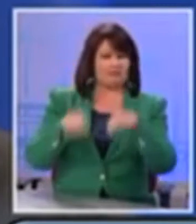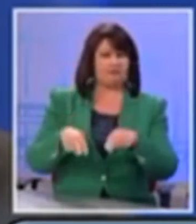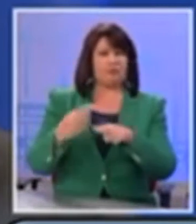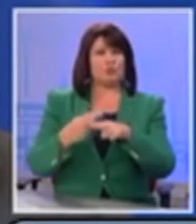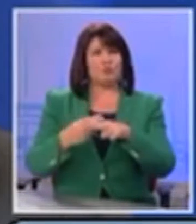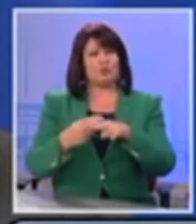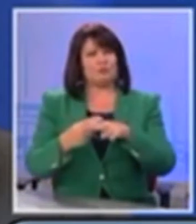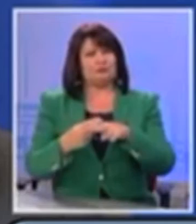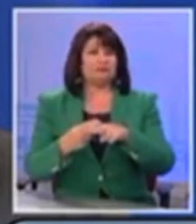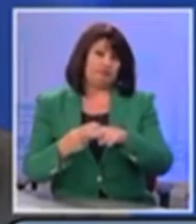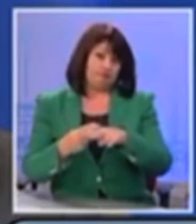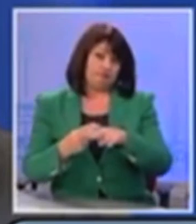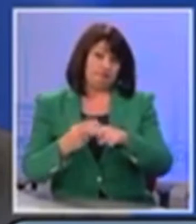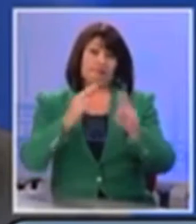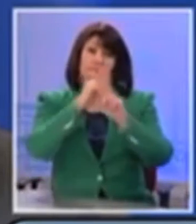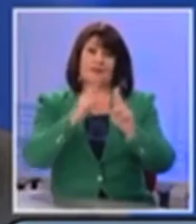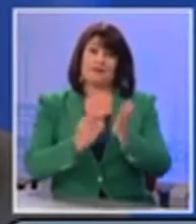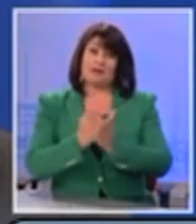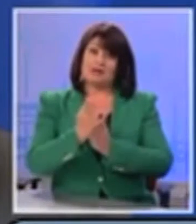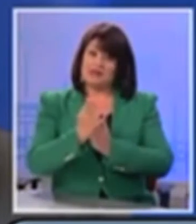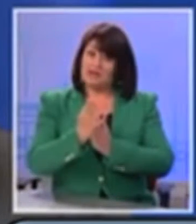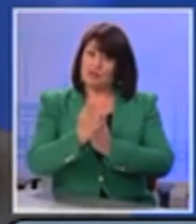par le droit international et par